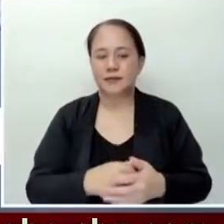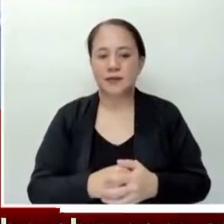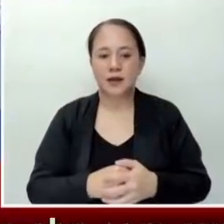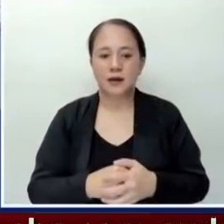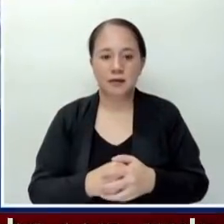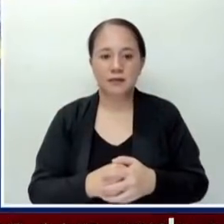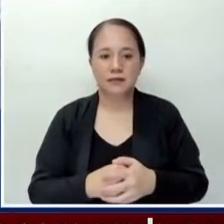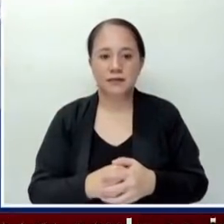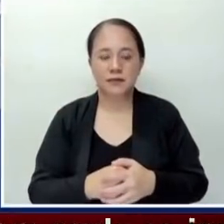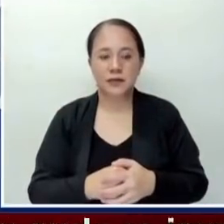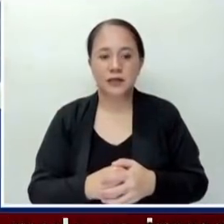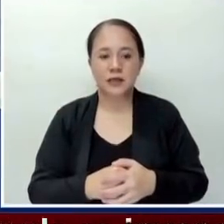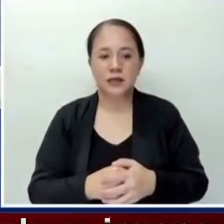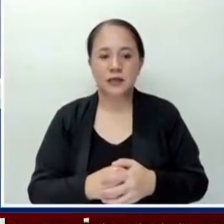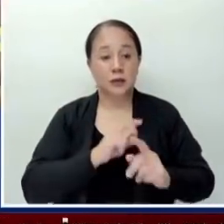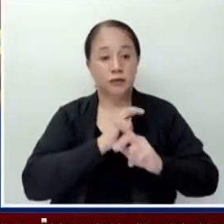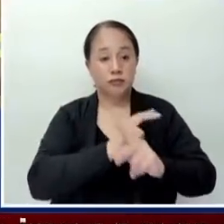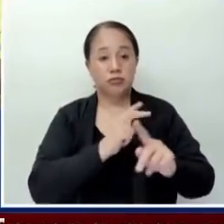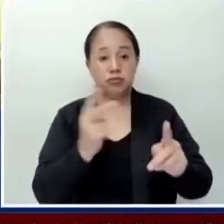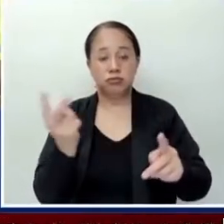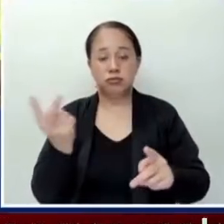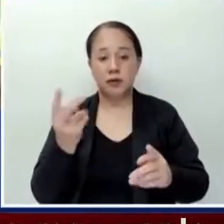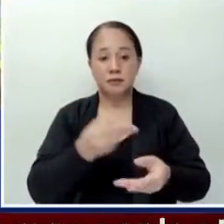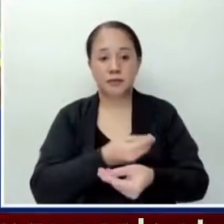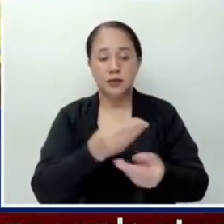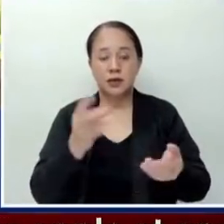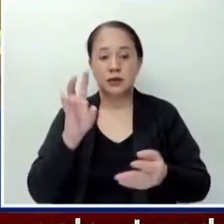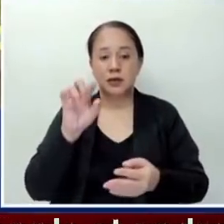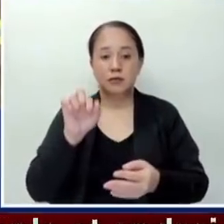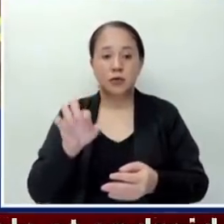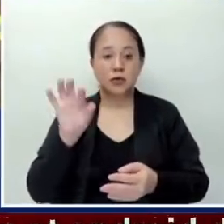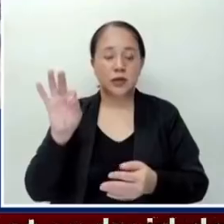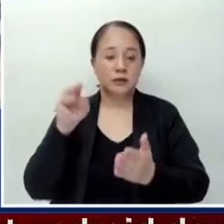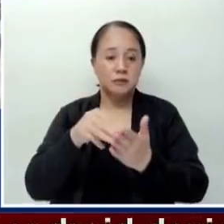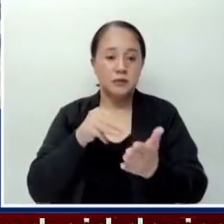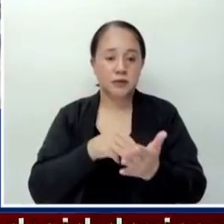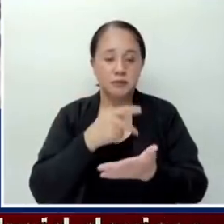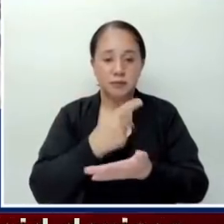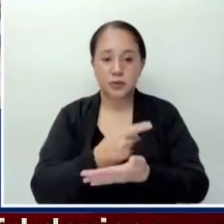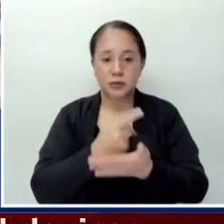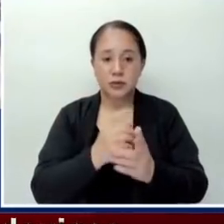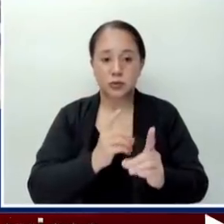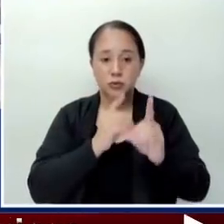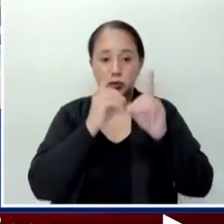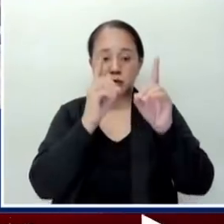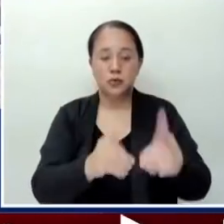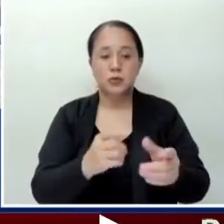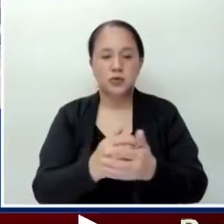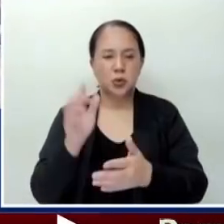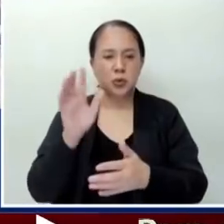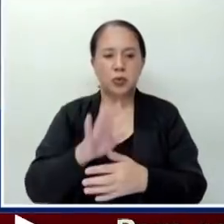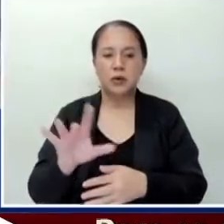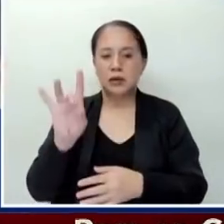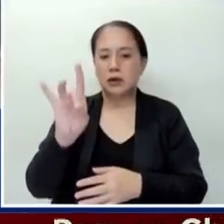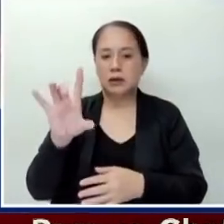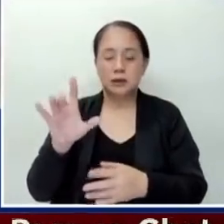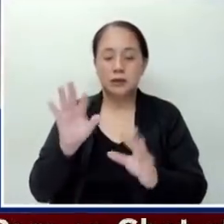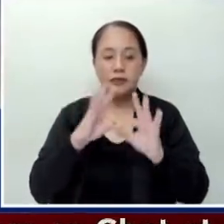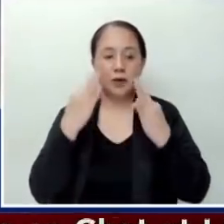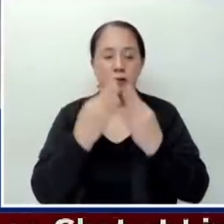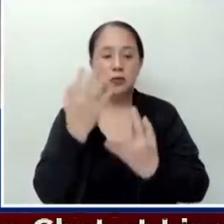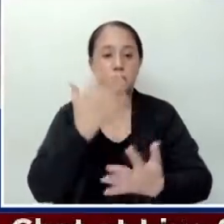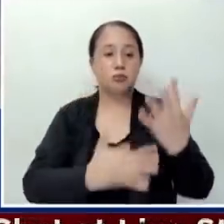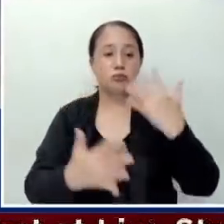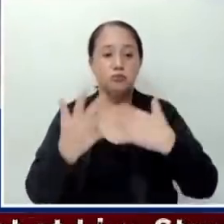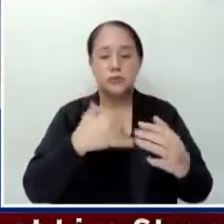Samantala, dinepensahan ni Moreno ang ibinigay na 7.9 million pesos na donasyon sa halos 800 pamilyang nasunugan sa